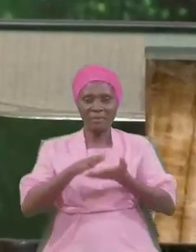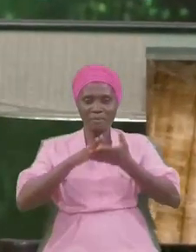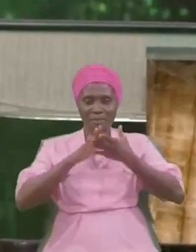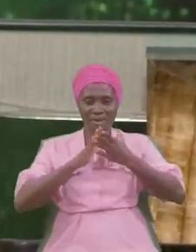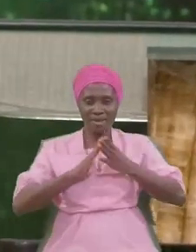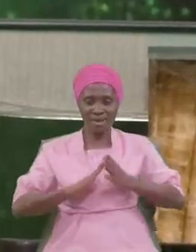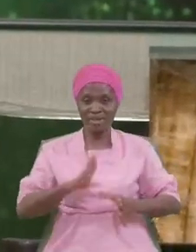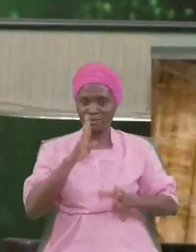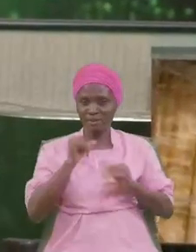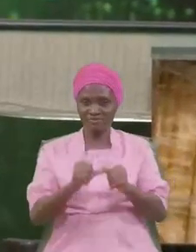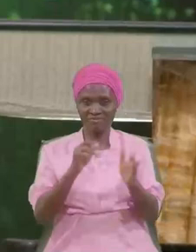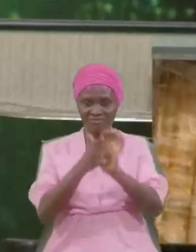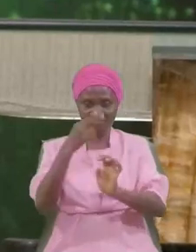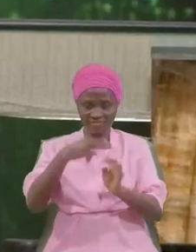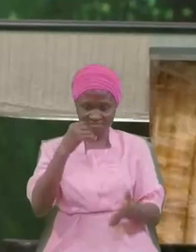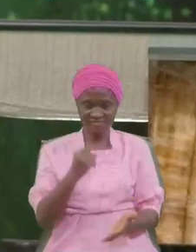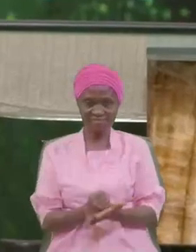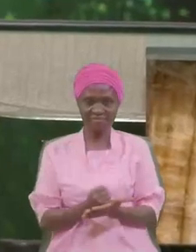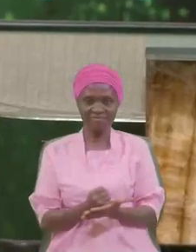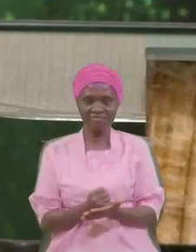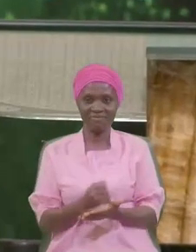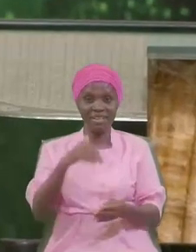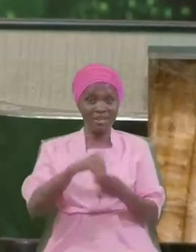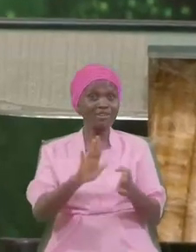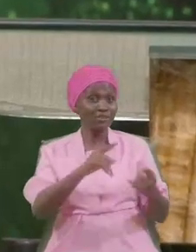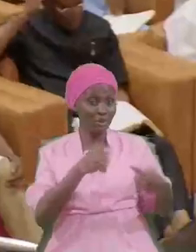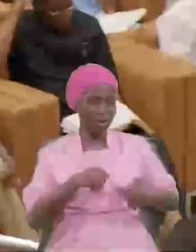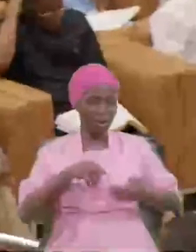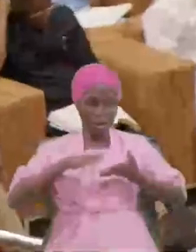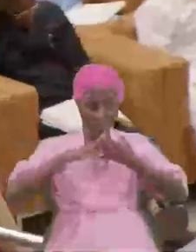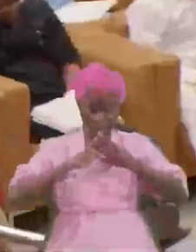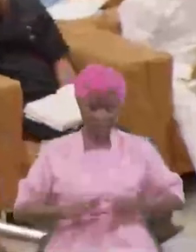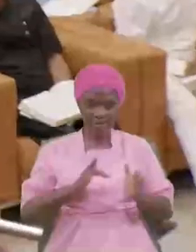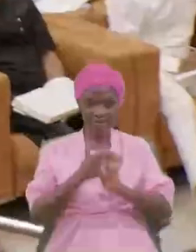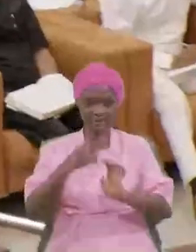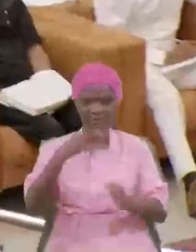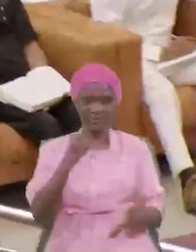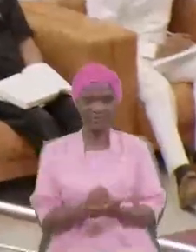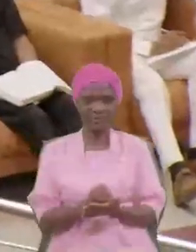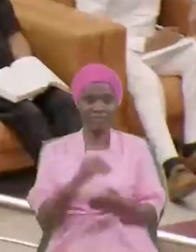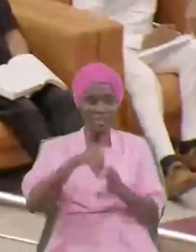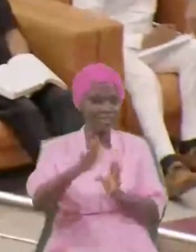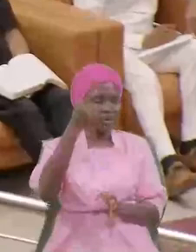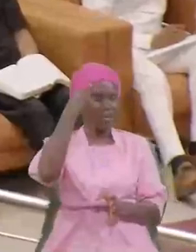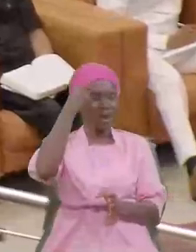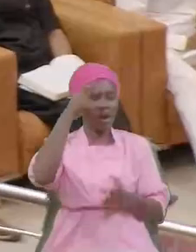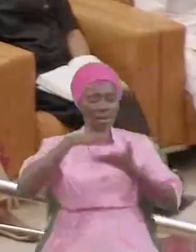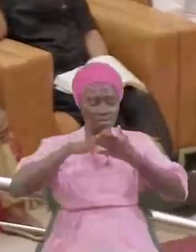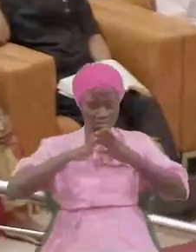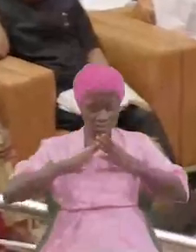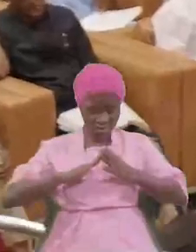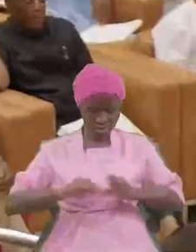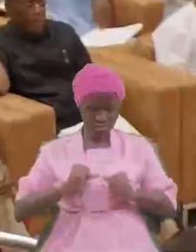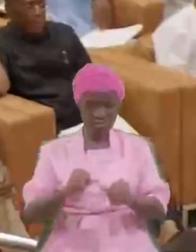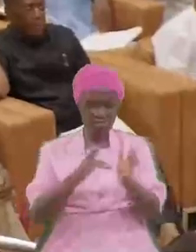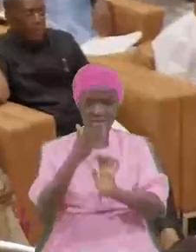La paix dans votre âme, dans votre cœur, la paix là-bas, dans votre esprit, que la